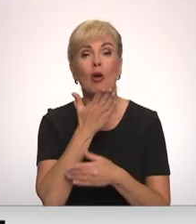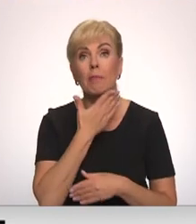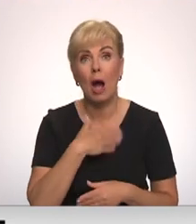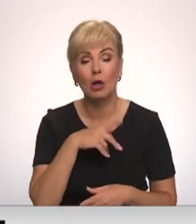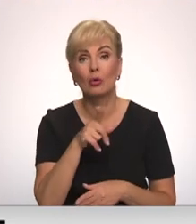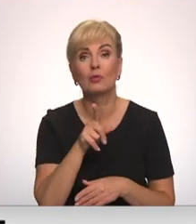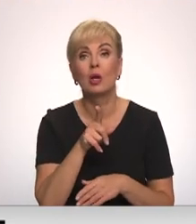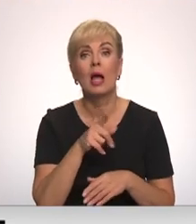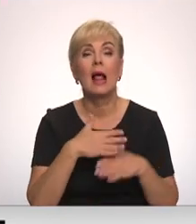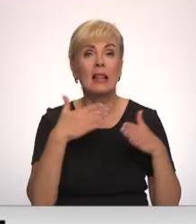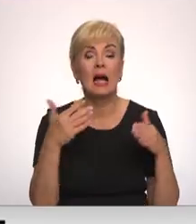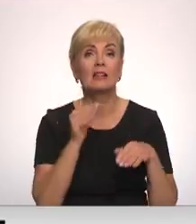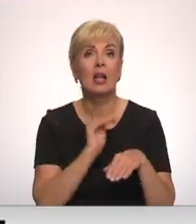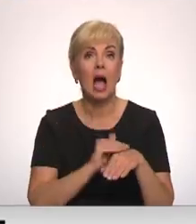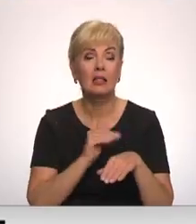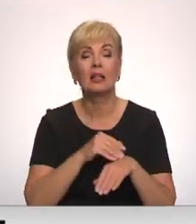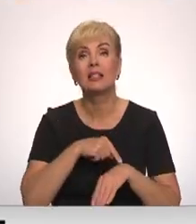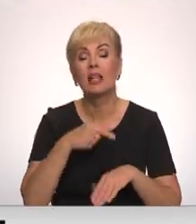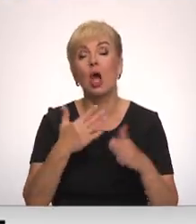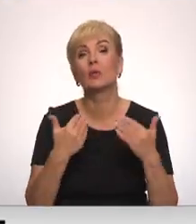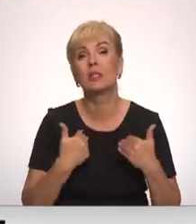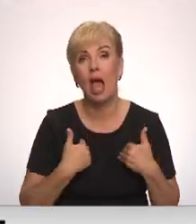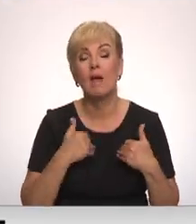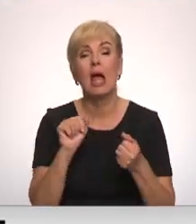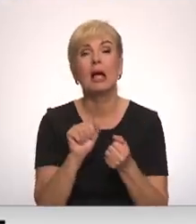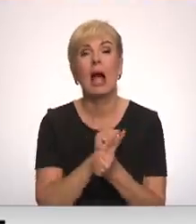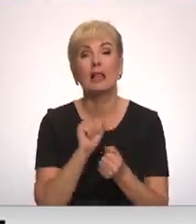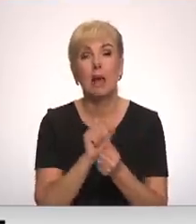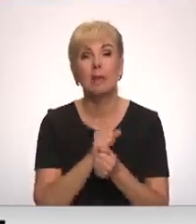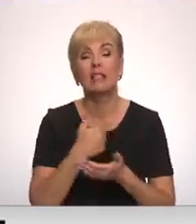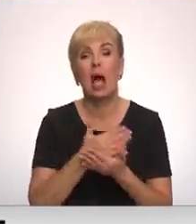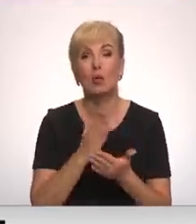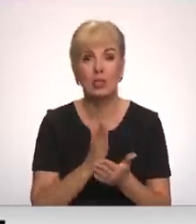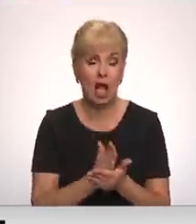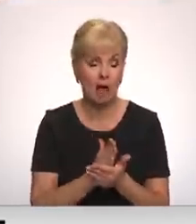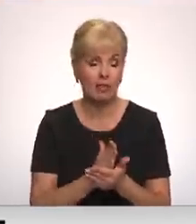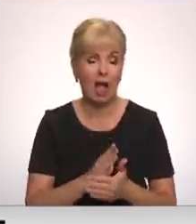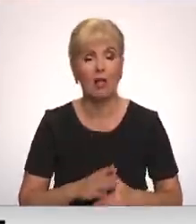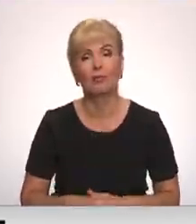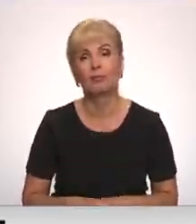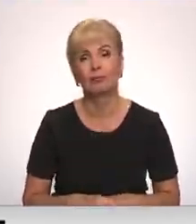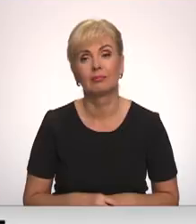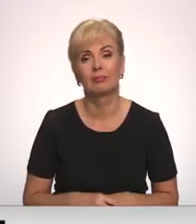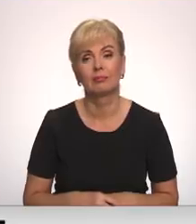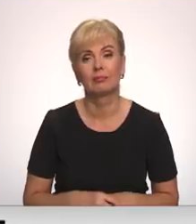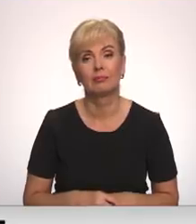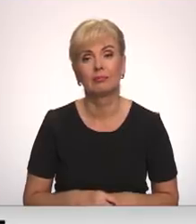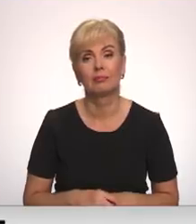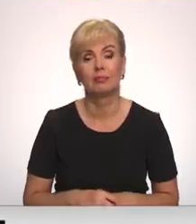liels atgādinājums sajust sevi kā dabas sastāvdaļu. Sandra Zariņa, Elvis Cāzars, Vidzemes televīzija.